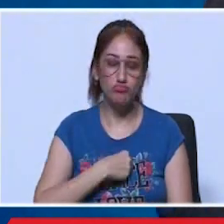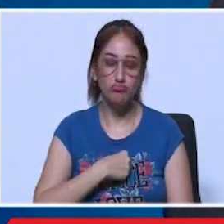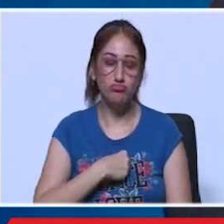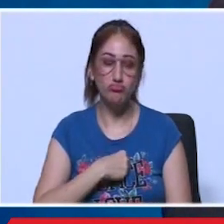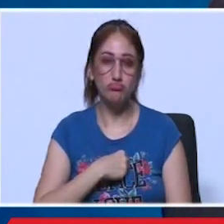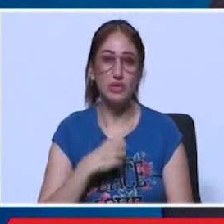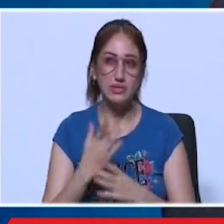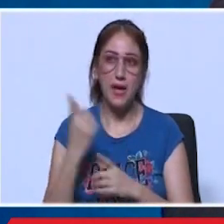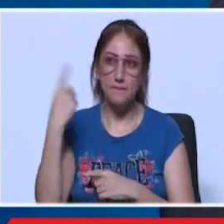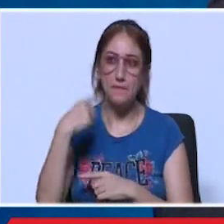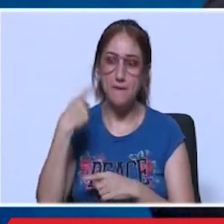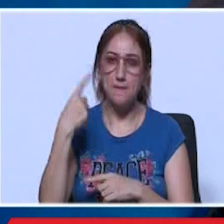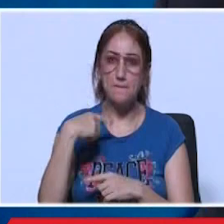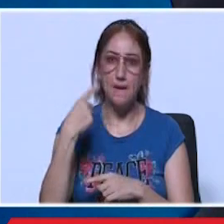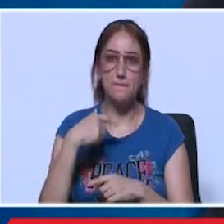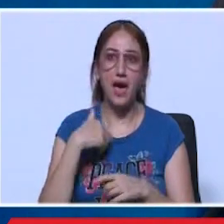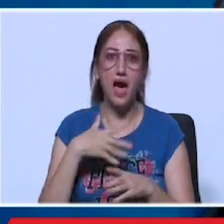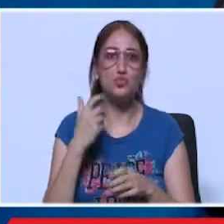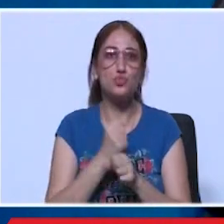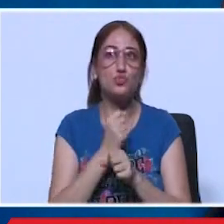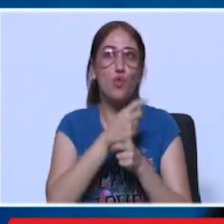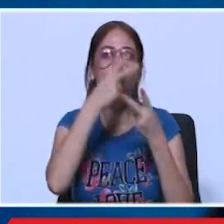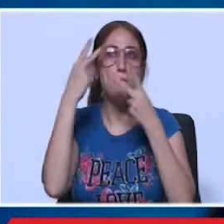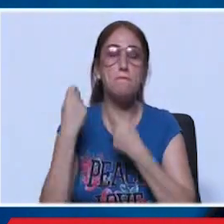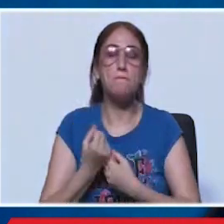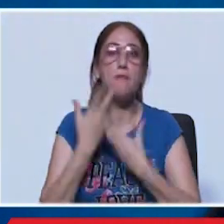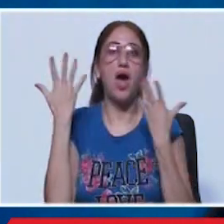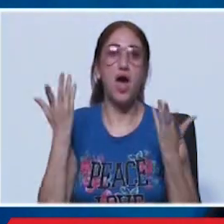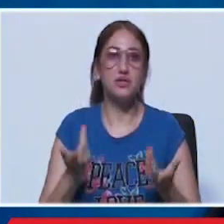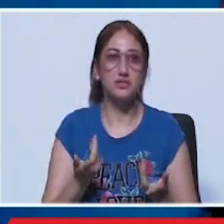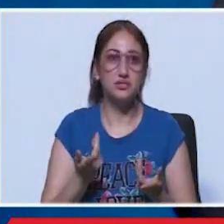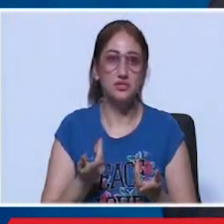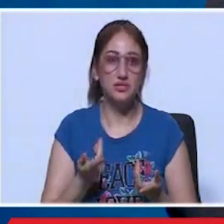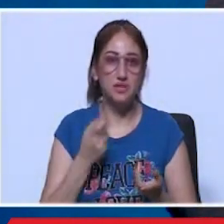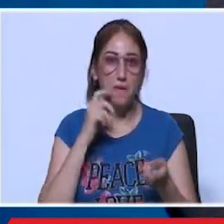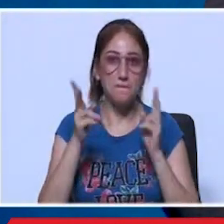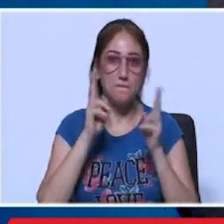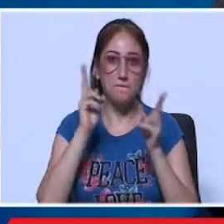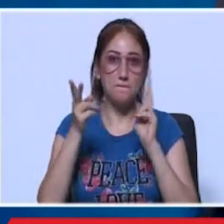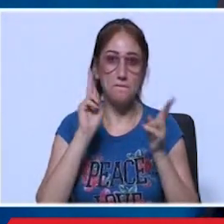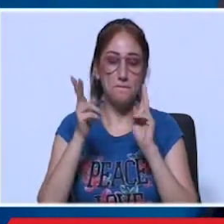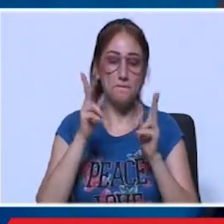طبعا مكتئب جدا لان انا كنت متصور بعد ما كنت في مهرجان برلين